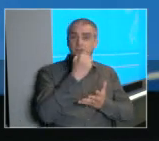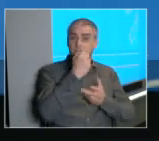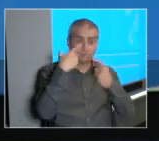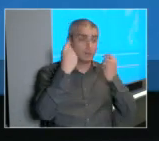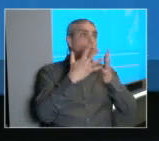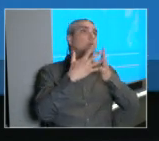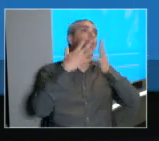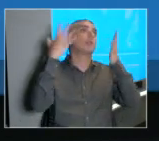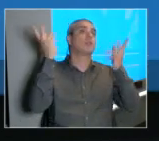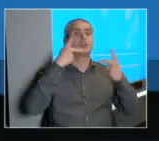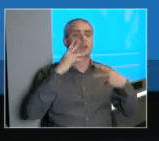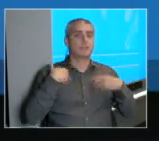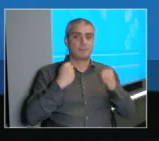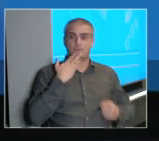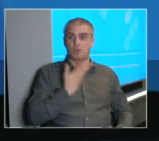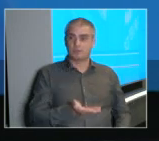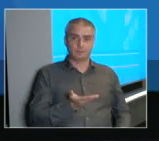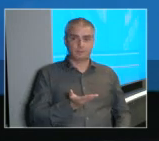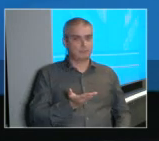החינוך גדול מתקציב הביטחון בישראל,